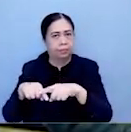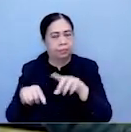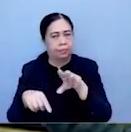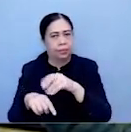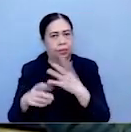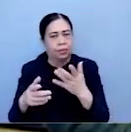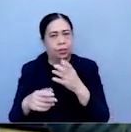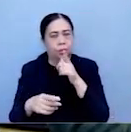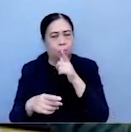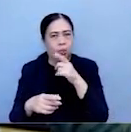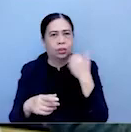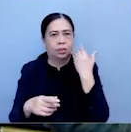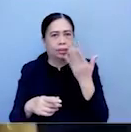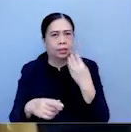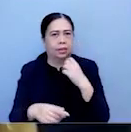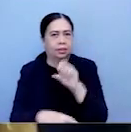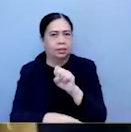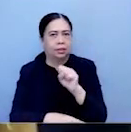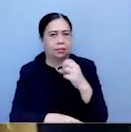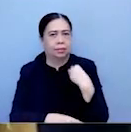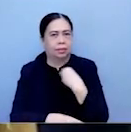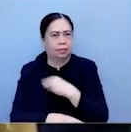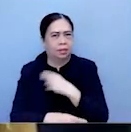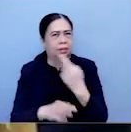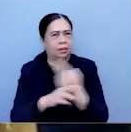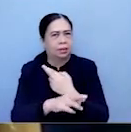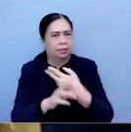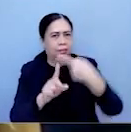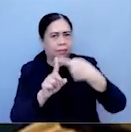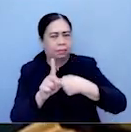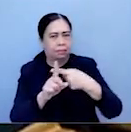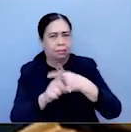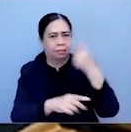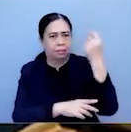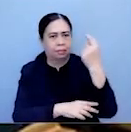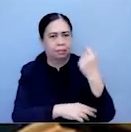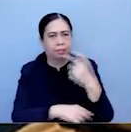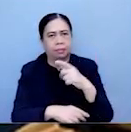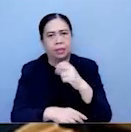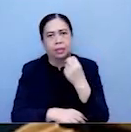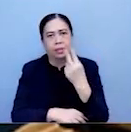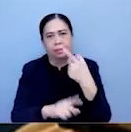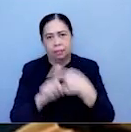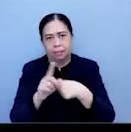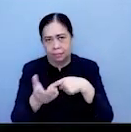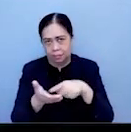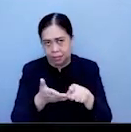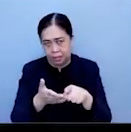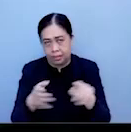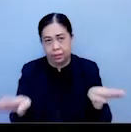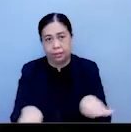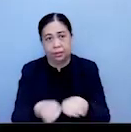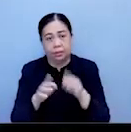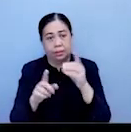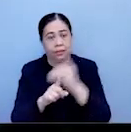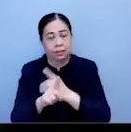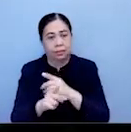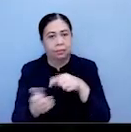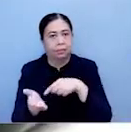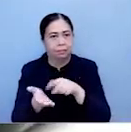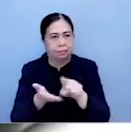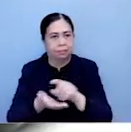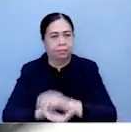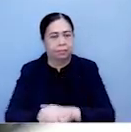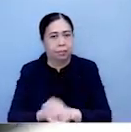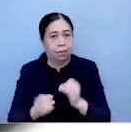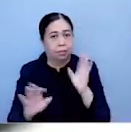yumaong SSS member. Sinlaki ng regular na buwan ng pensyon ang 13th month pay at isasabay sa December payout. Kung